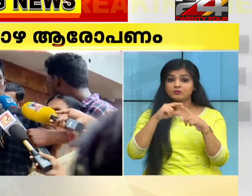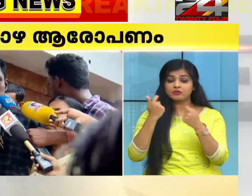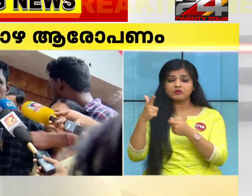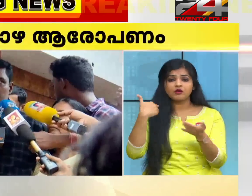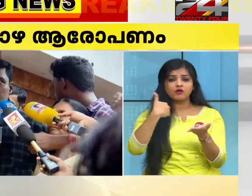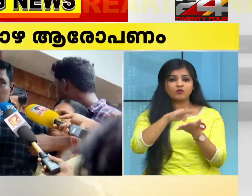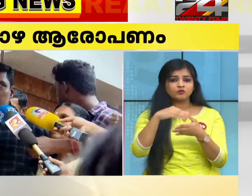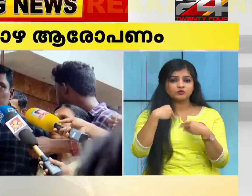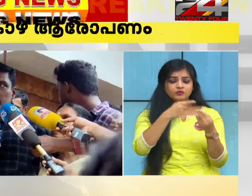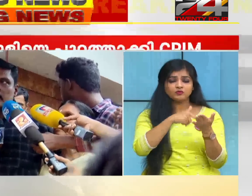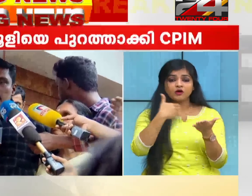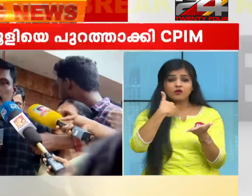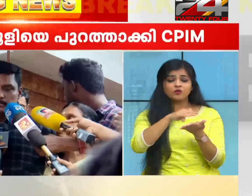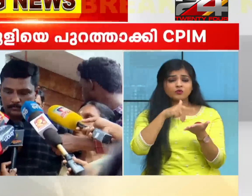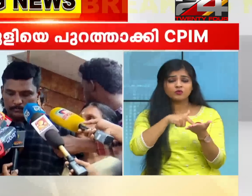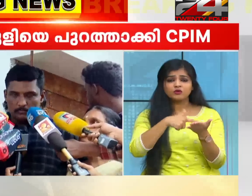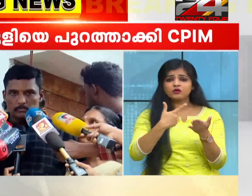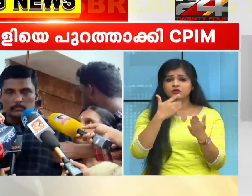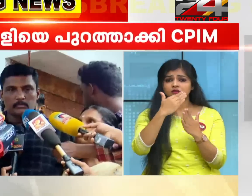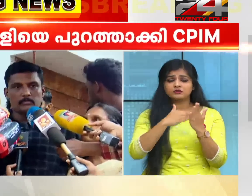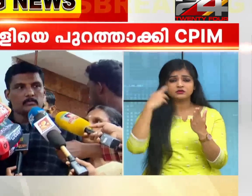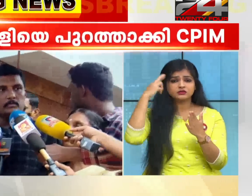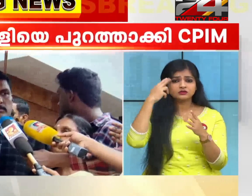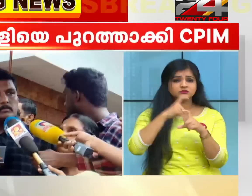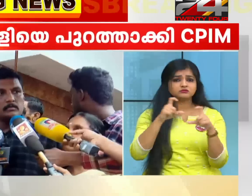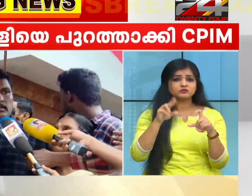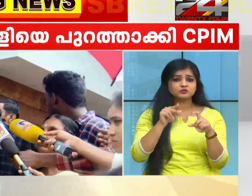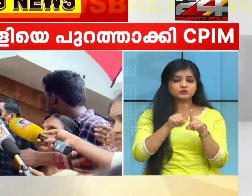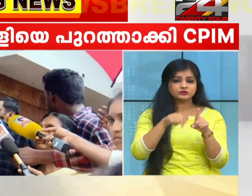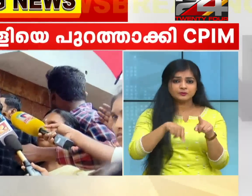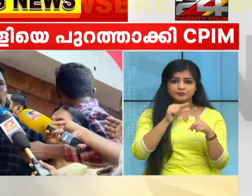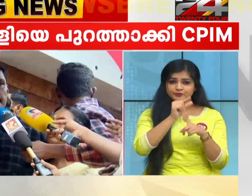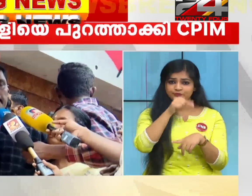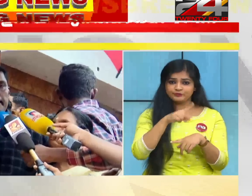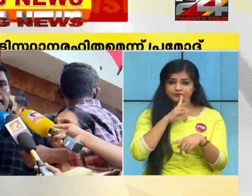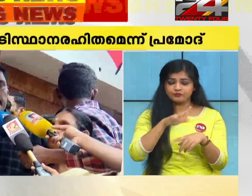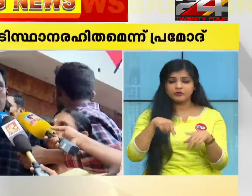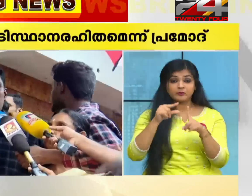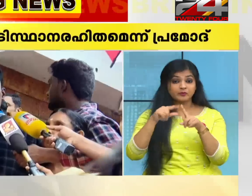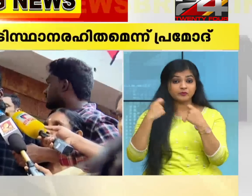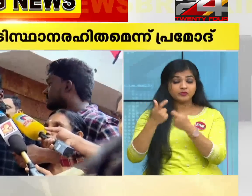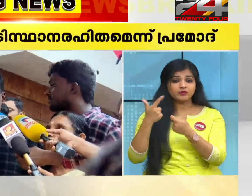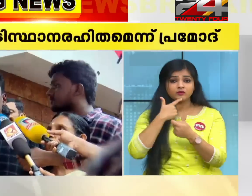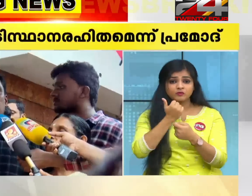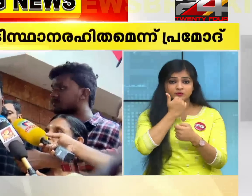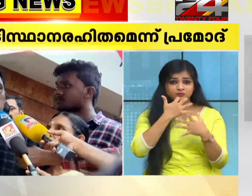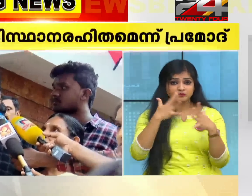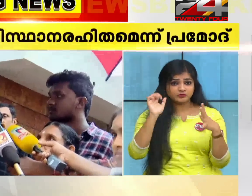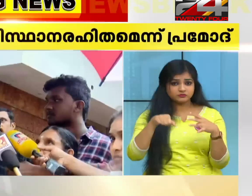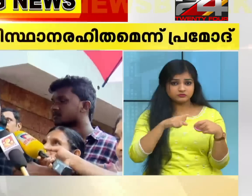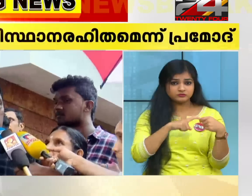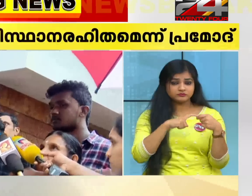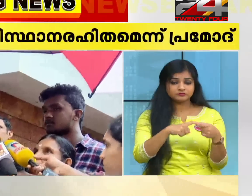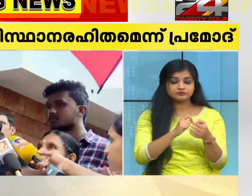അതിന് മതിയായ കാരണങ്ങളില്ലായിരുന്നു താങ്കൾ. പാർട്ടിക്ക് ഈ വിഷയത്തിൽ വീഴ്ച പറ്റിയിട്ടില്ല, താങ്കളെ പുറത്താക്കിയത്. എന്നെ സംബന്ധിച്ചിടത്തോളം ഞാൻ